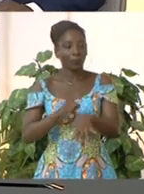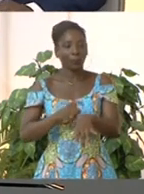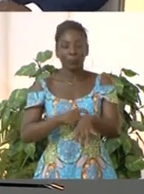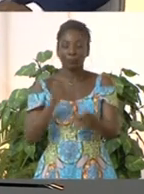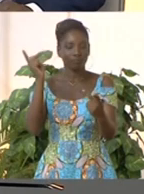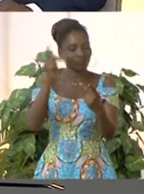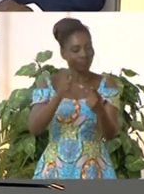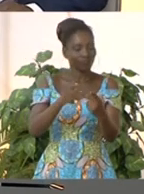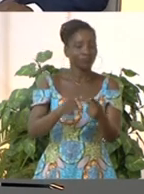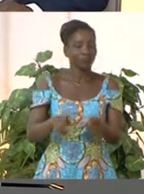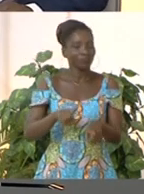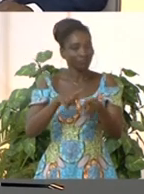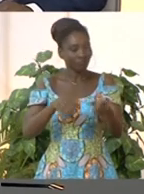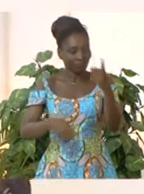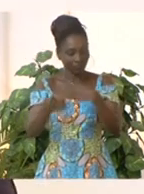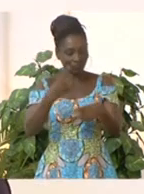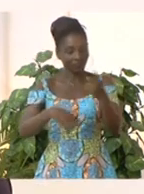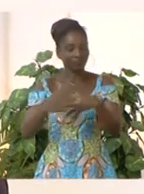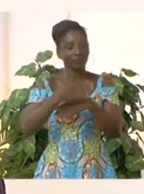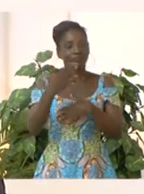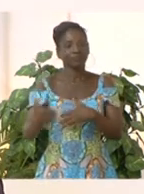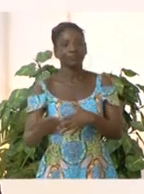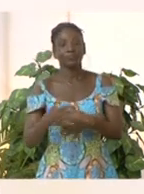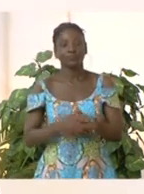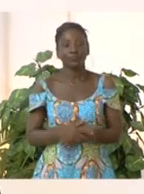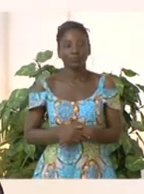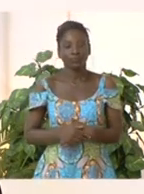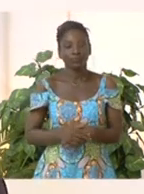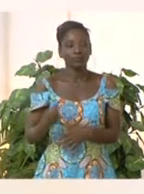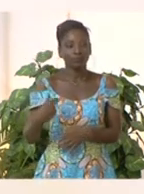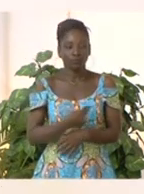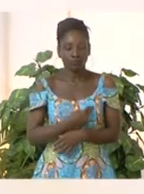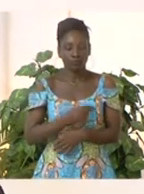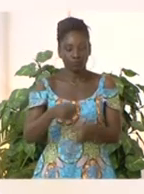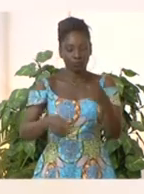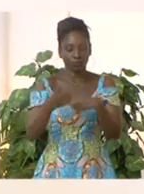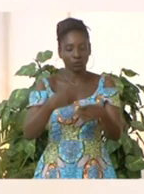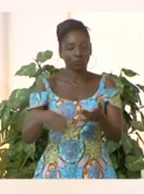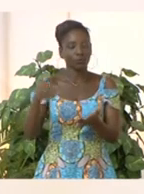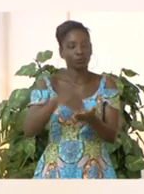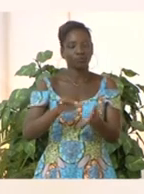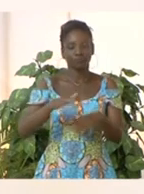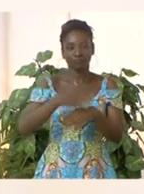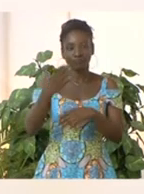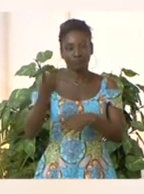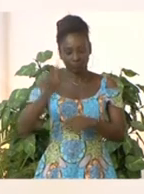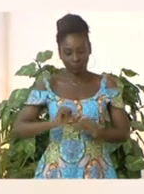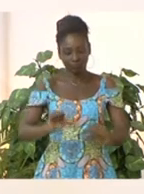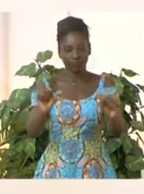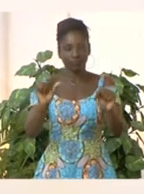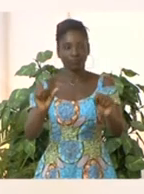quelques instants. OK, d'accord. Donc, chers téléspectateurs, nous nous retrouvons dans quelques instants pour poursuivre